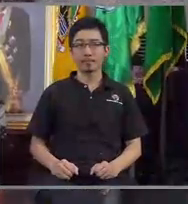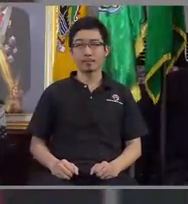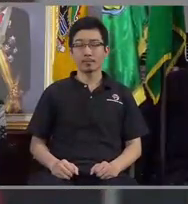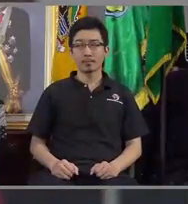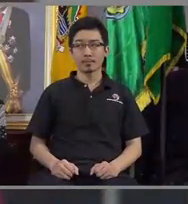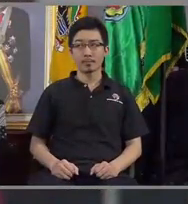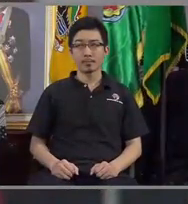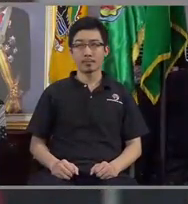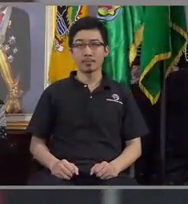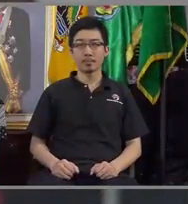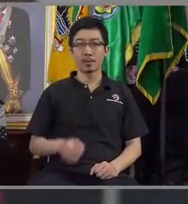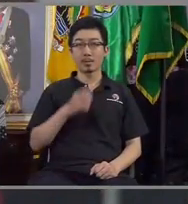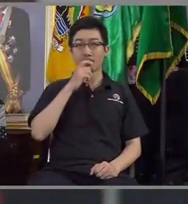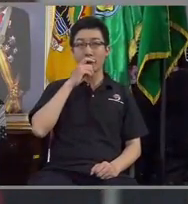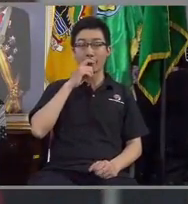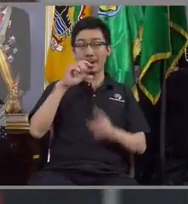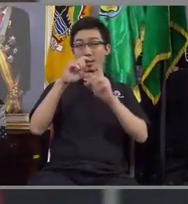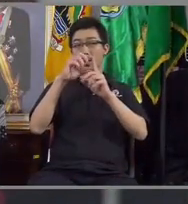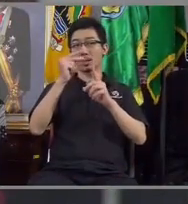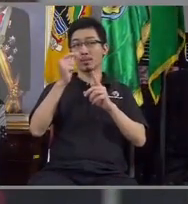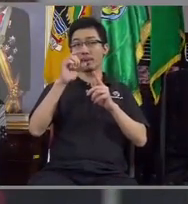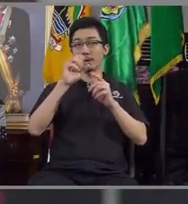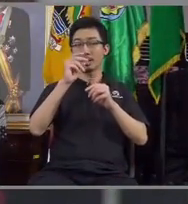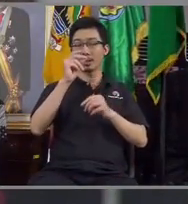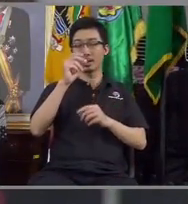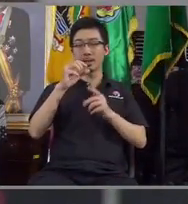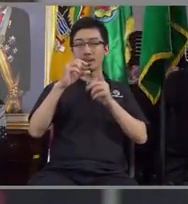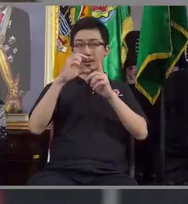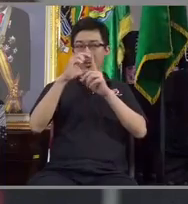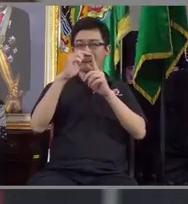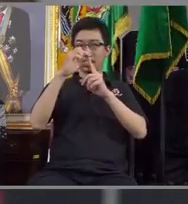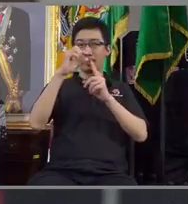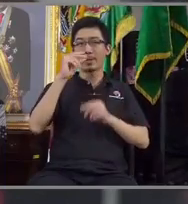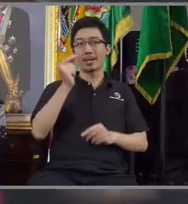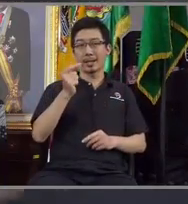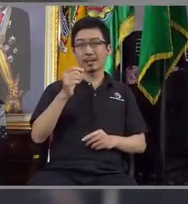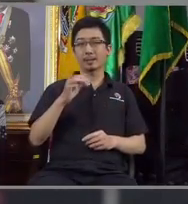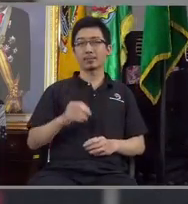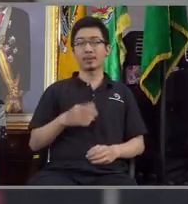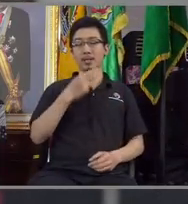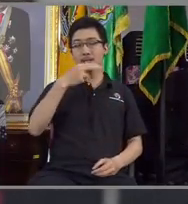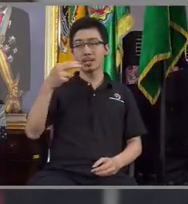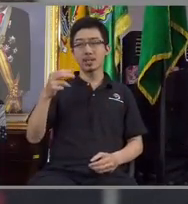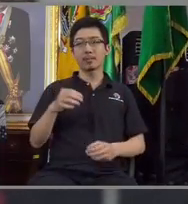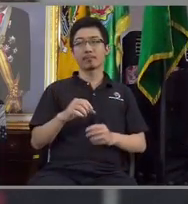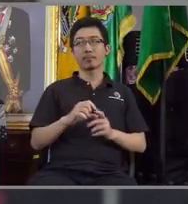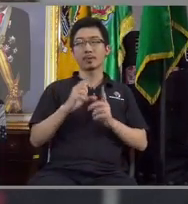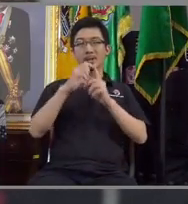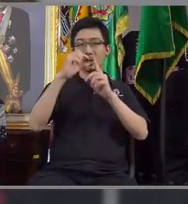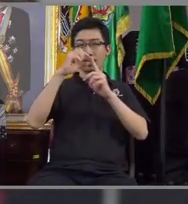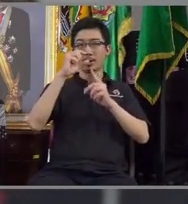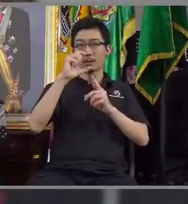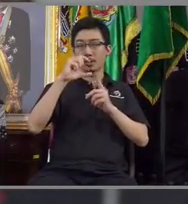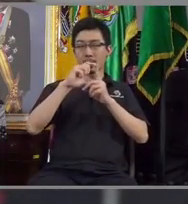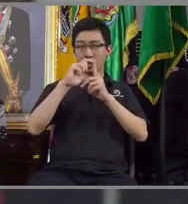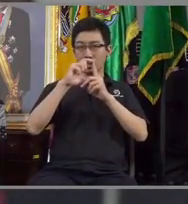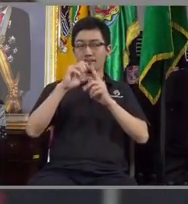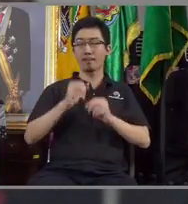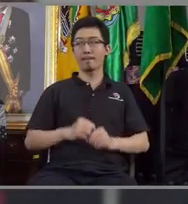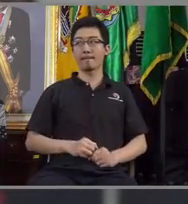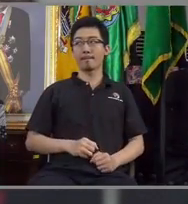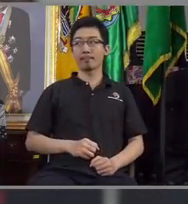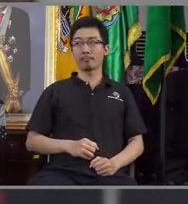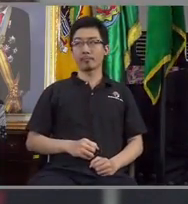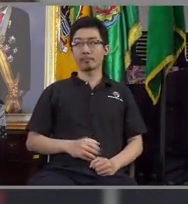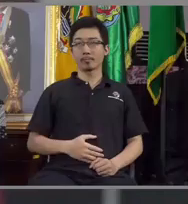apa Pak DPR RI dan DPD juga yang kami hormati pak Hendi tuan rumah luar biasa pak pembangunan panjenengan